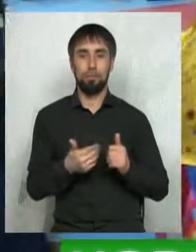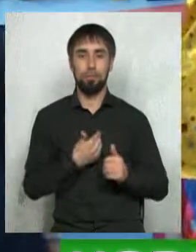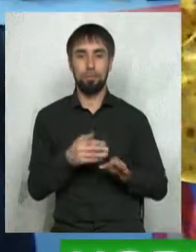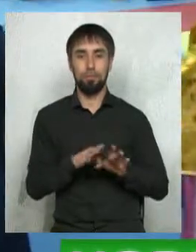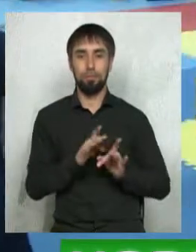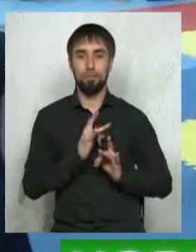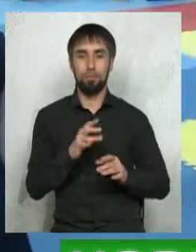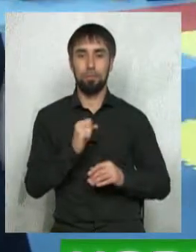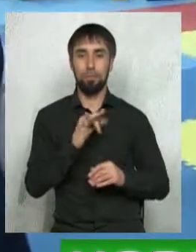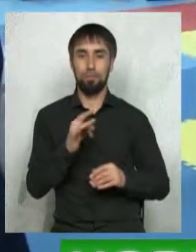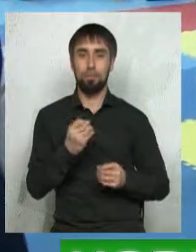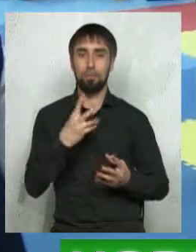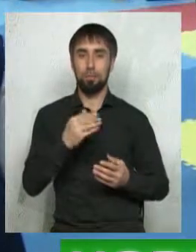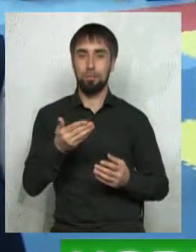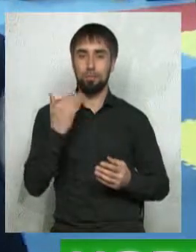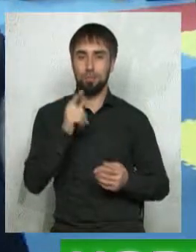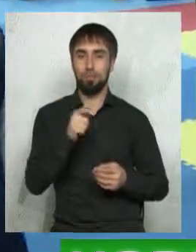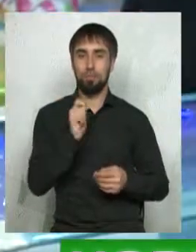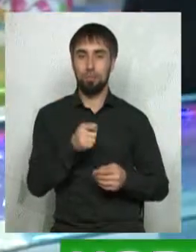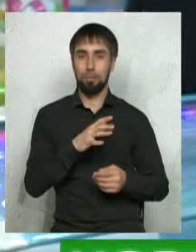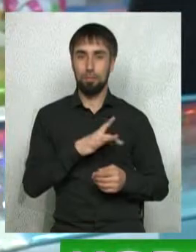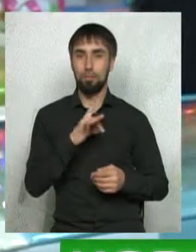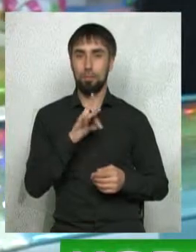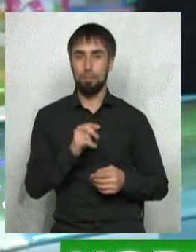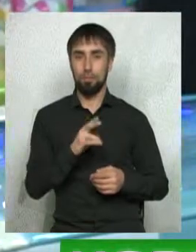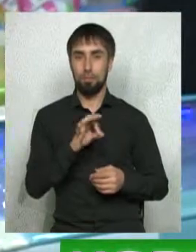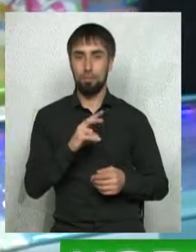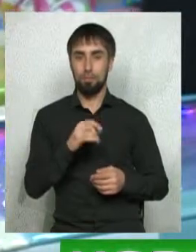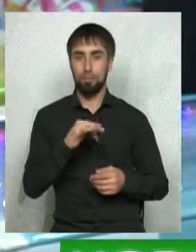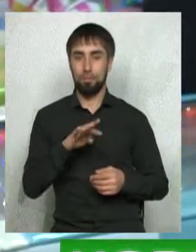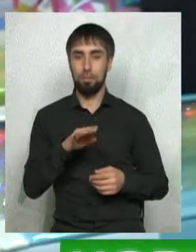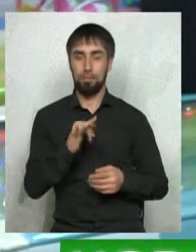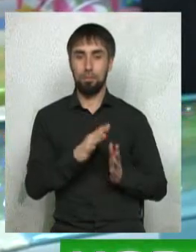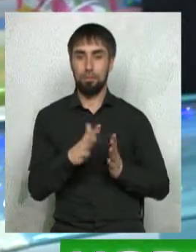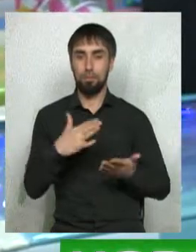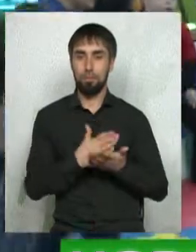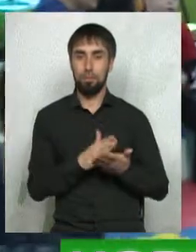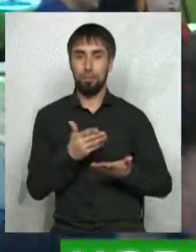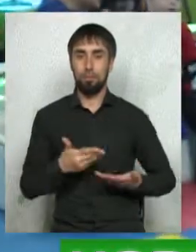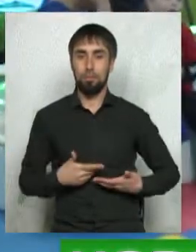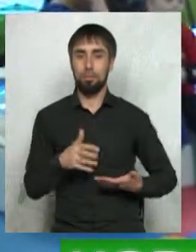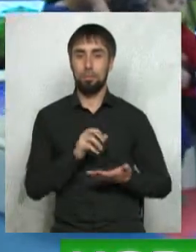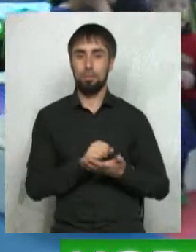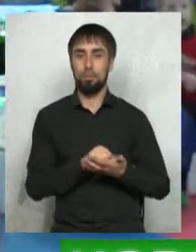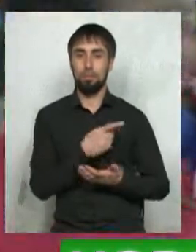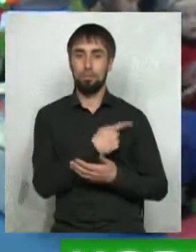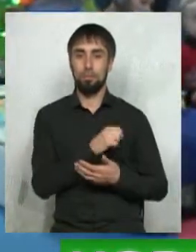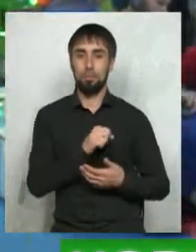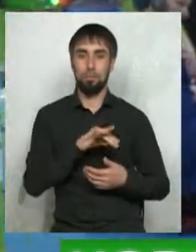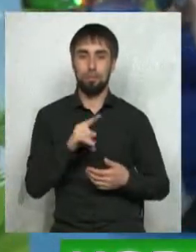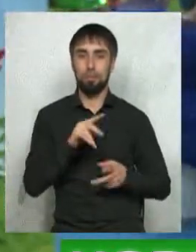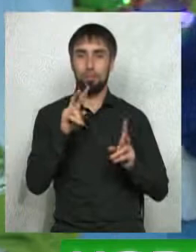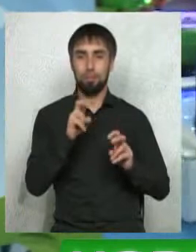праздник. Анзору несколько лет назад поставили диагноз онкология. С тех пор большую часть его жизни занимают больницы, анализы